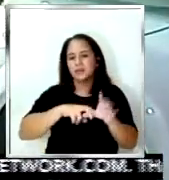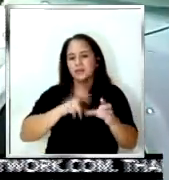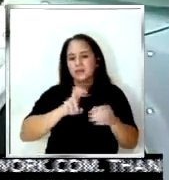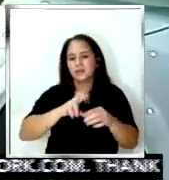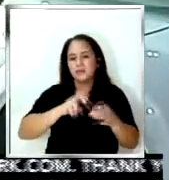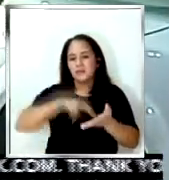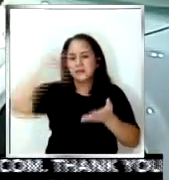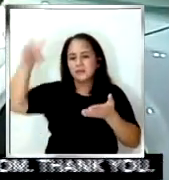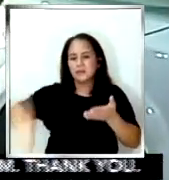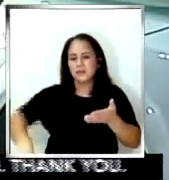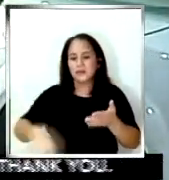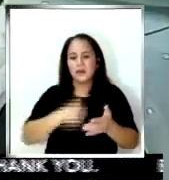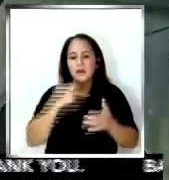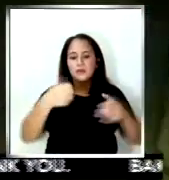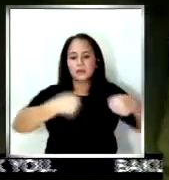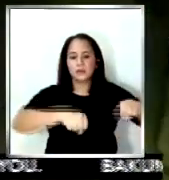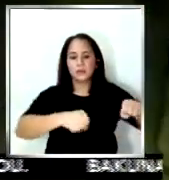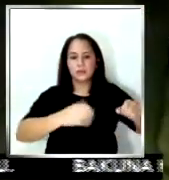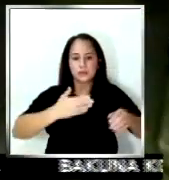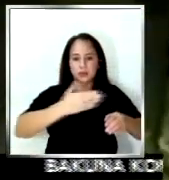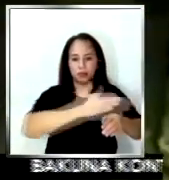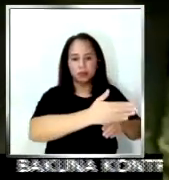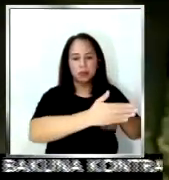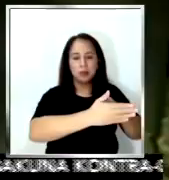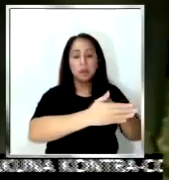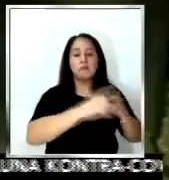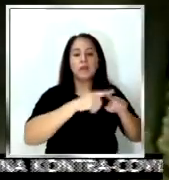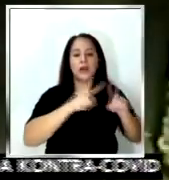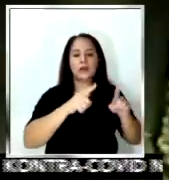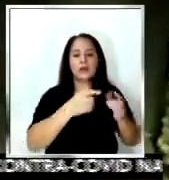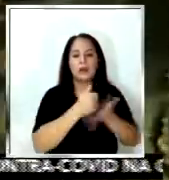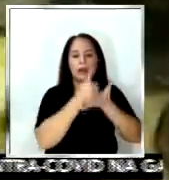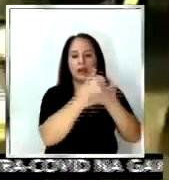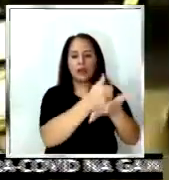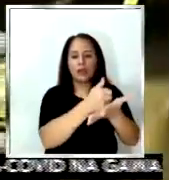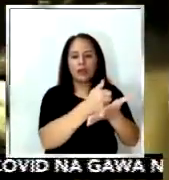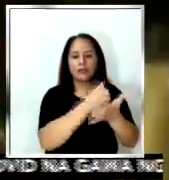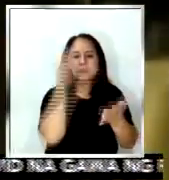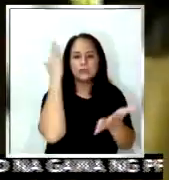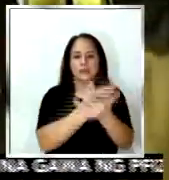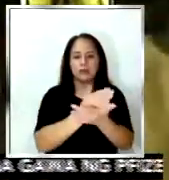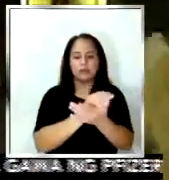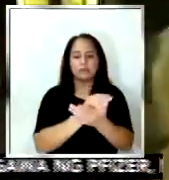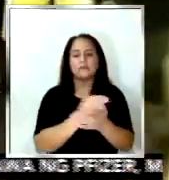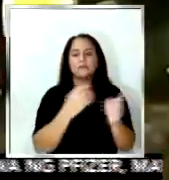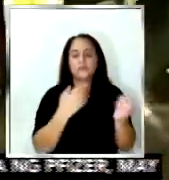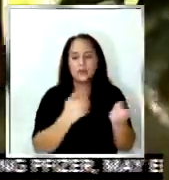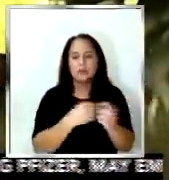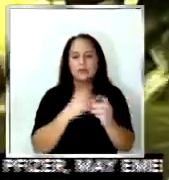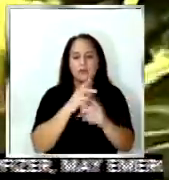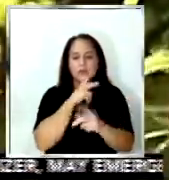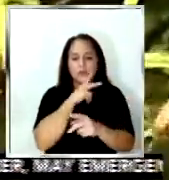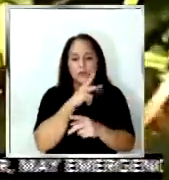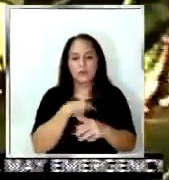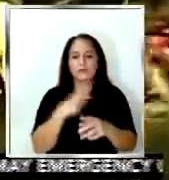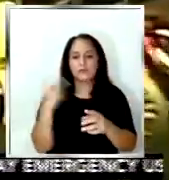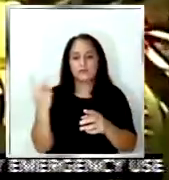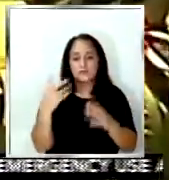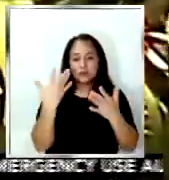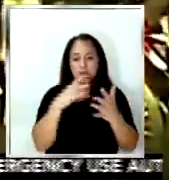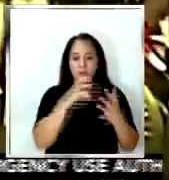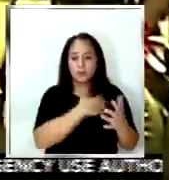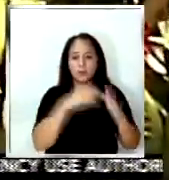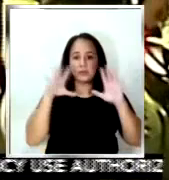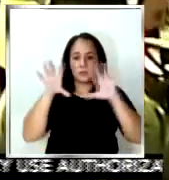na ang kanyang sasakyan sa intersection para makatulong sa pagpigil sa suspect. Pagdating ng mga pulis, inaresto ang suspect na isa palang pulis